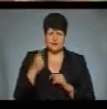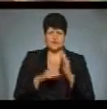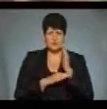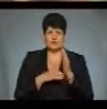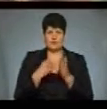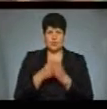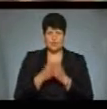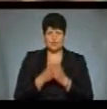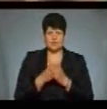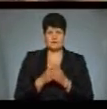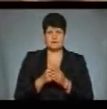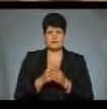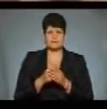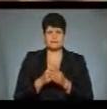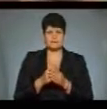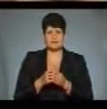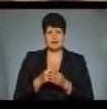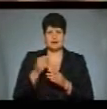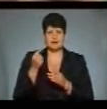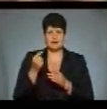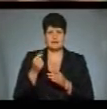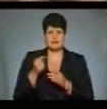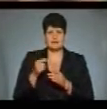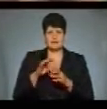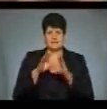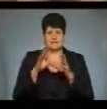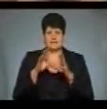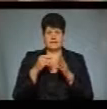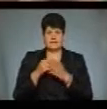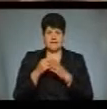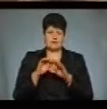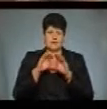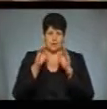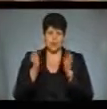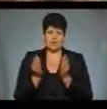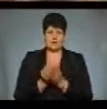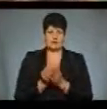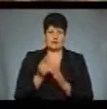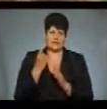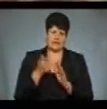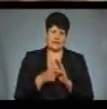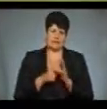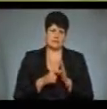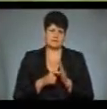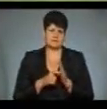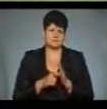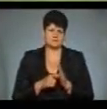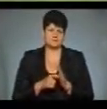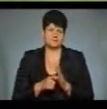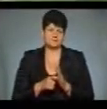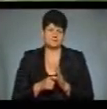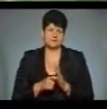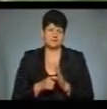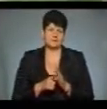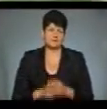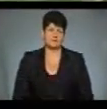вартістю кульок гелієвих на один клас, на випускників, які випускають кожен рік на останньому дзвонику в небо. Діана